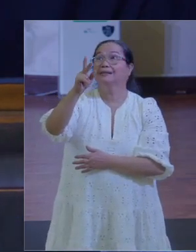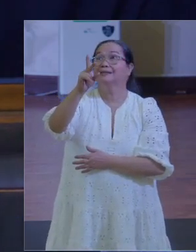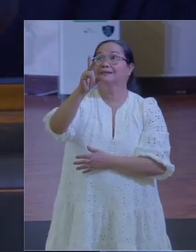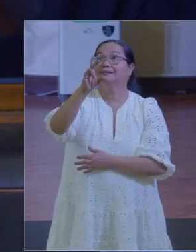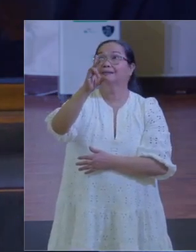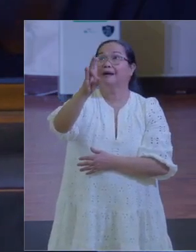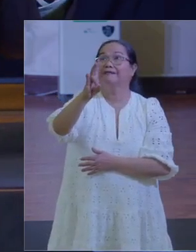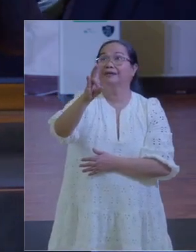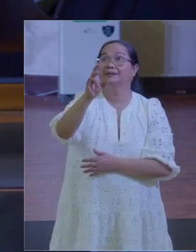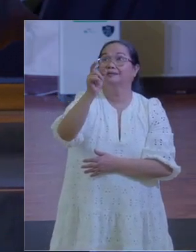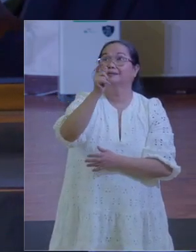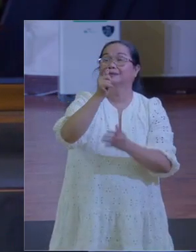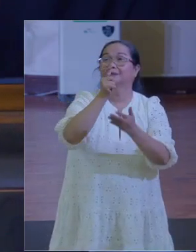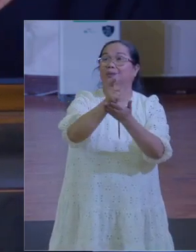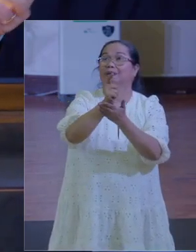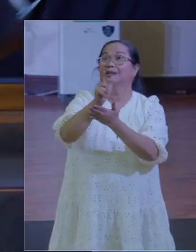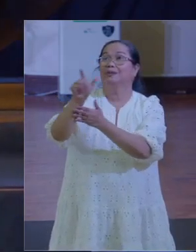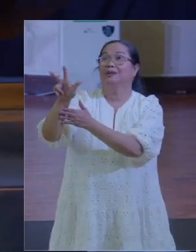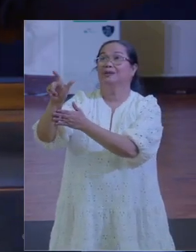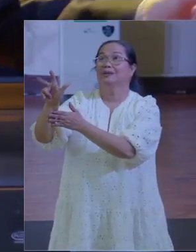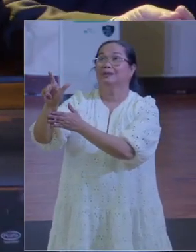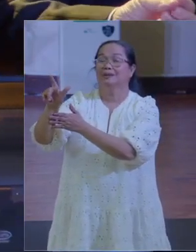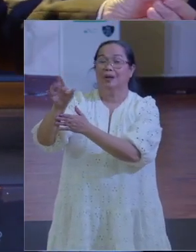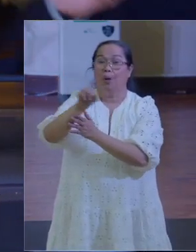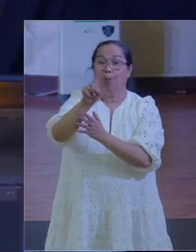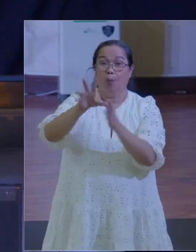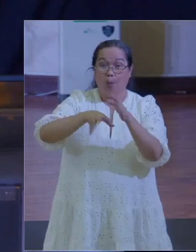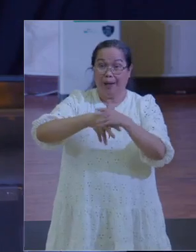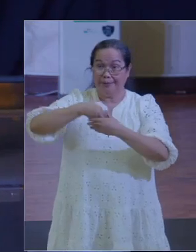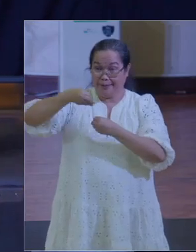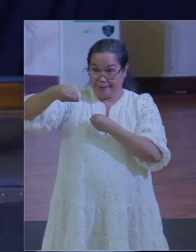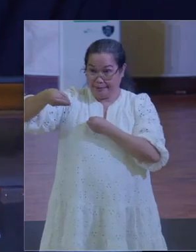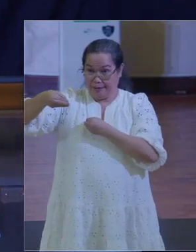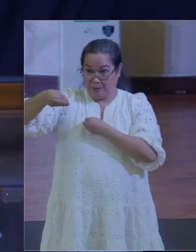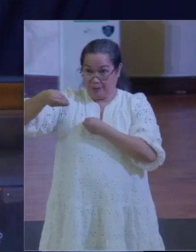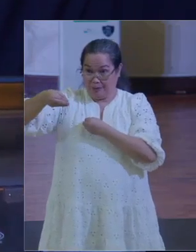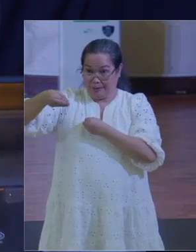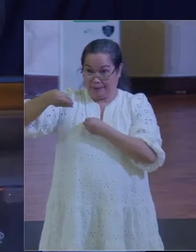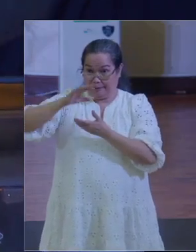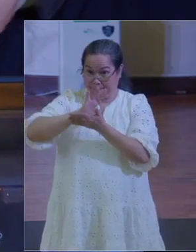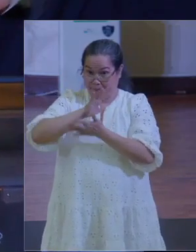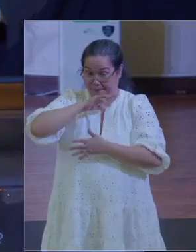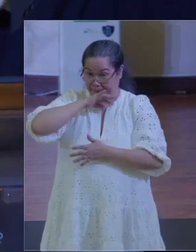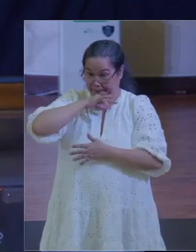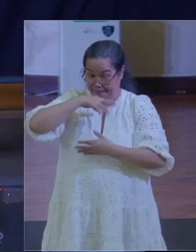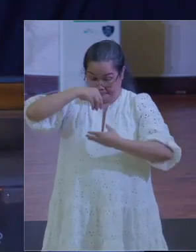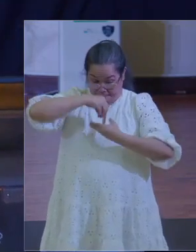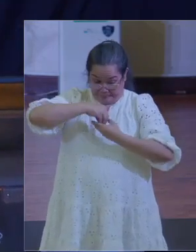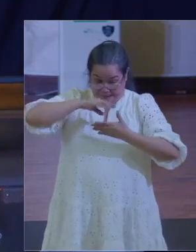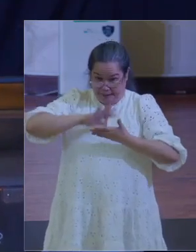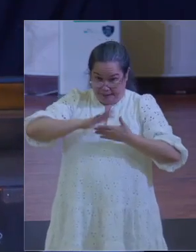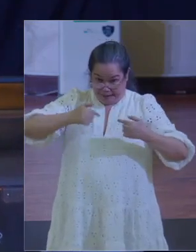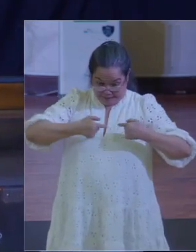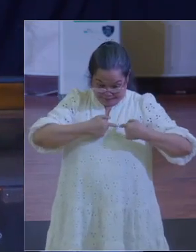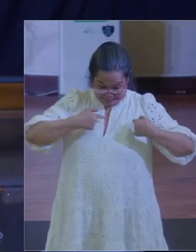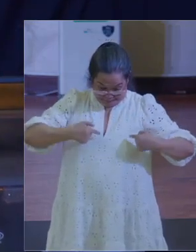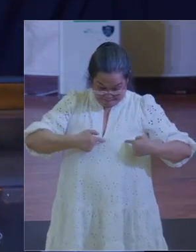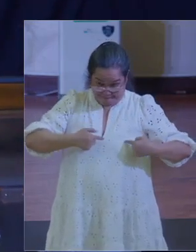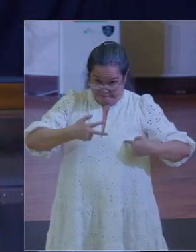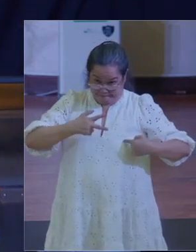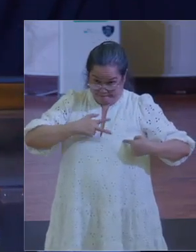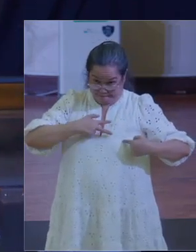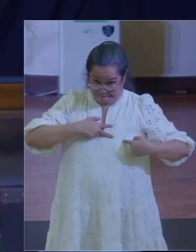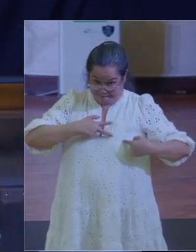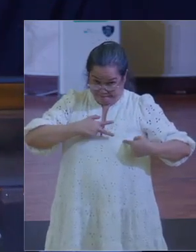ang lumalabas sa tao at nagpaparumi sa kanya sa paningin ng Diyos, sapagkat sa loob, sa puso ng tao, nagmumula